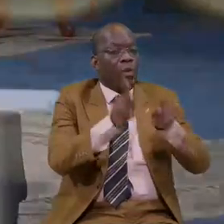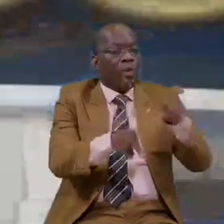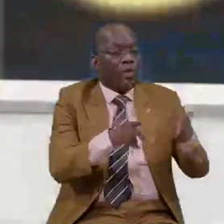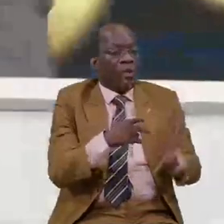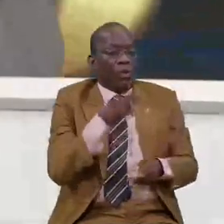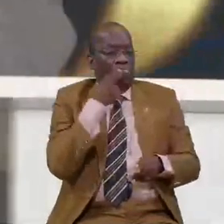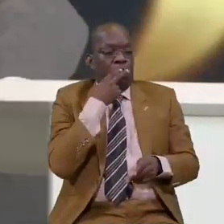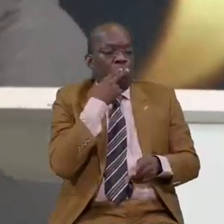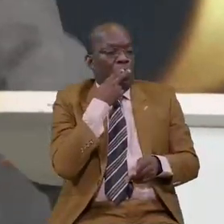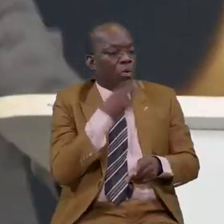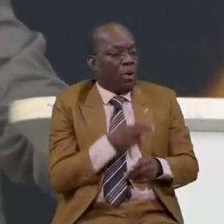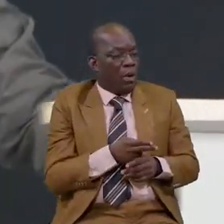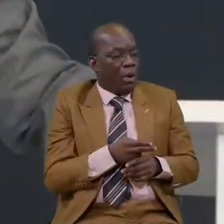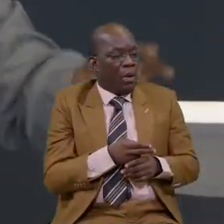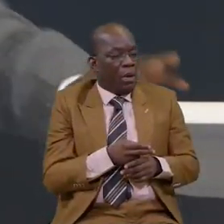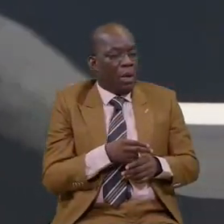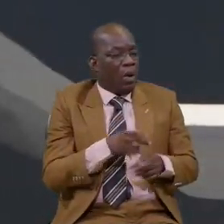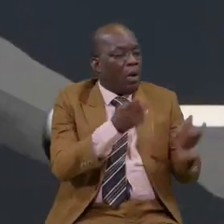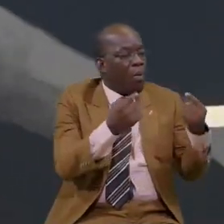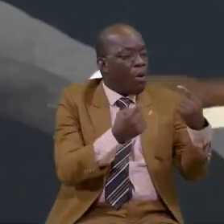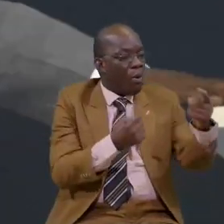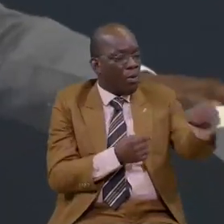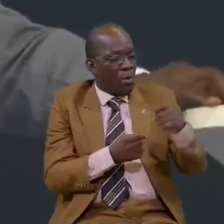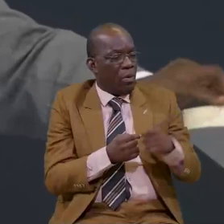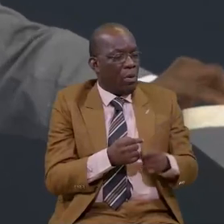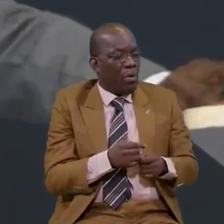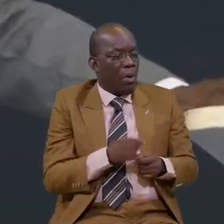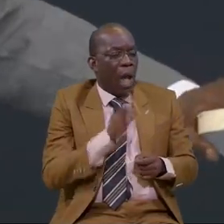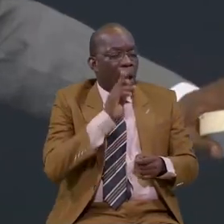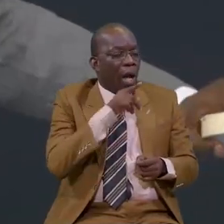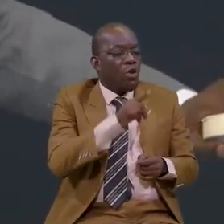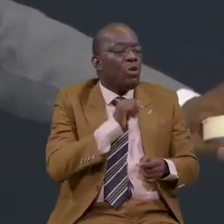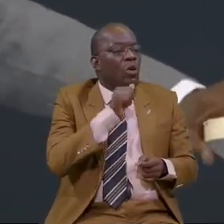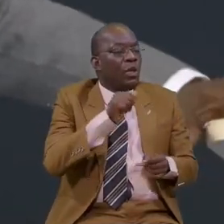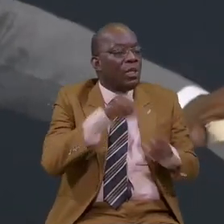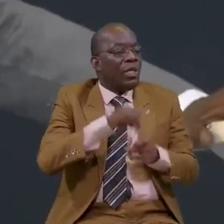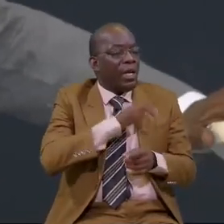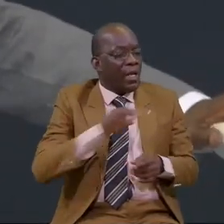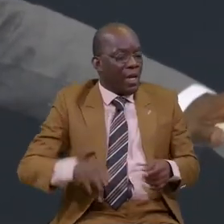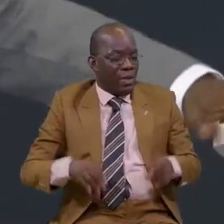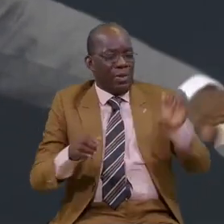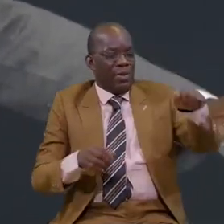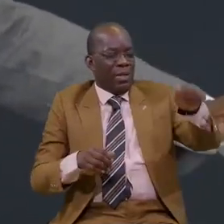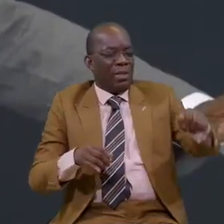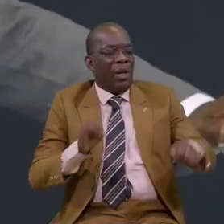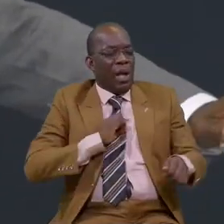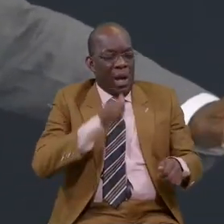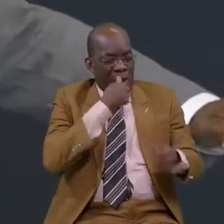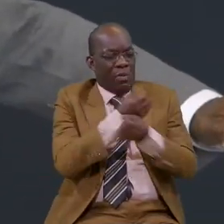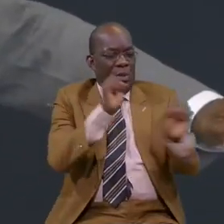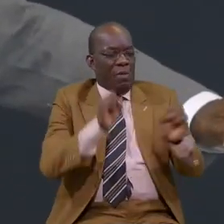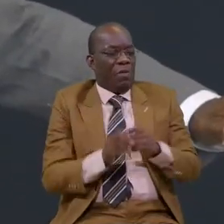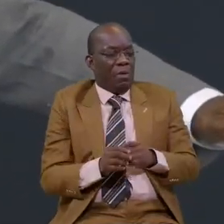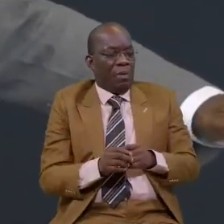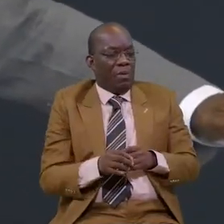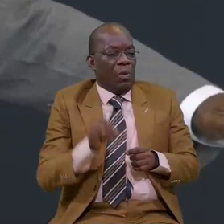gens? Regarde cette personne qui a fumé et est en train de cracher les... La fumée. Ah,